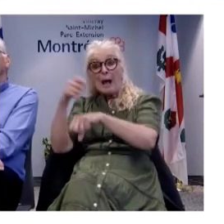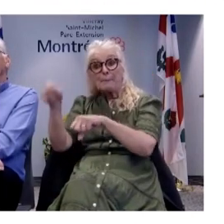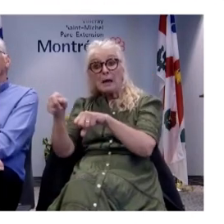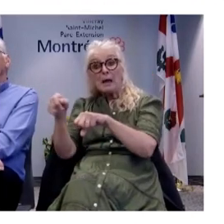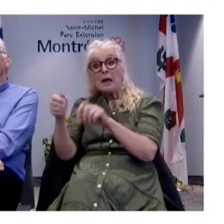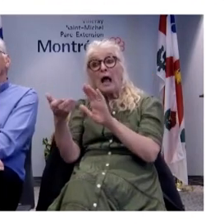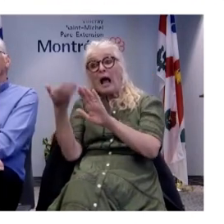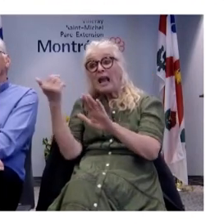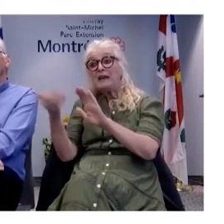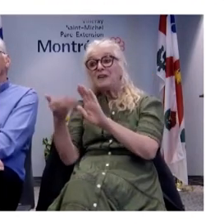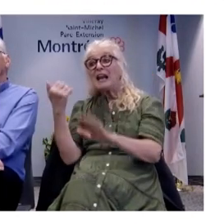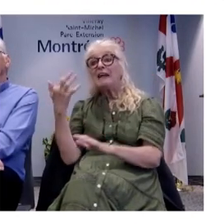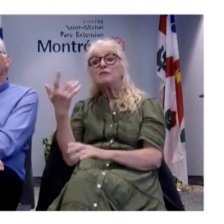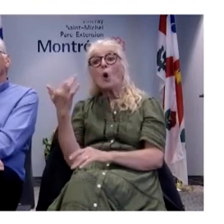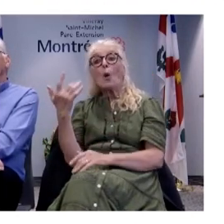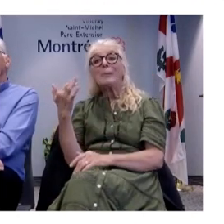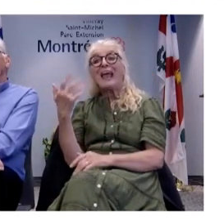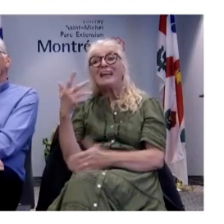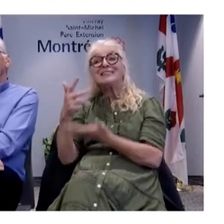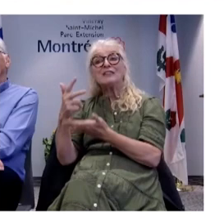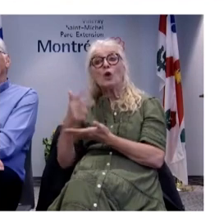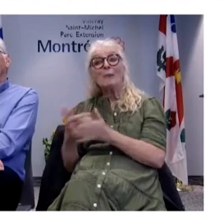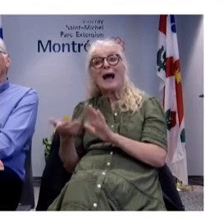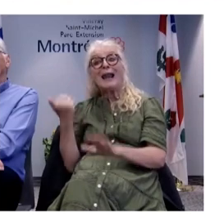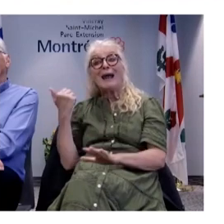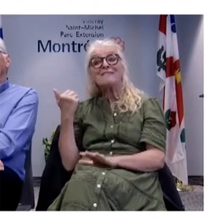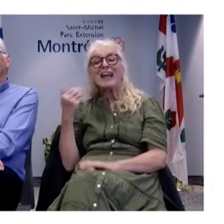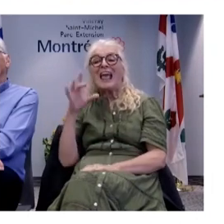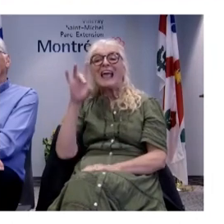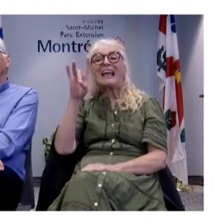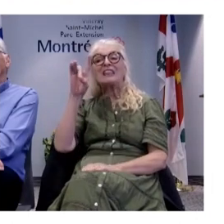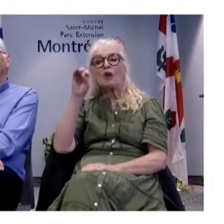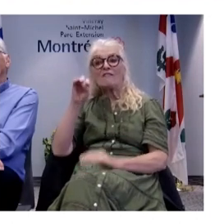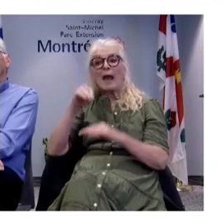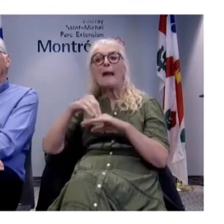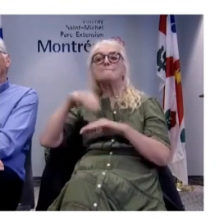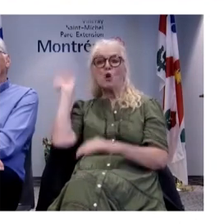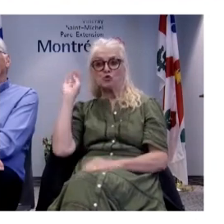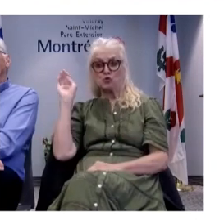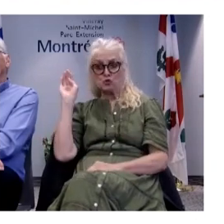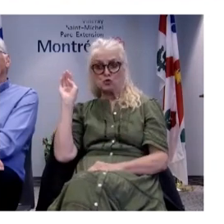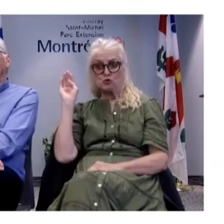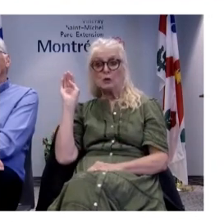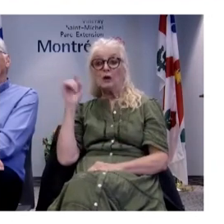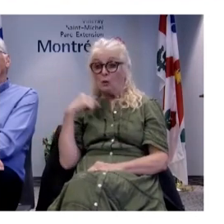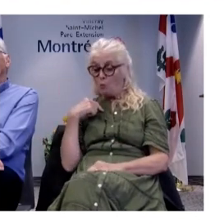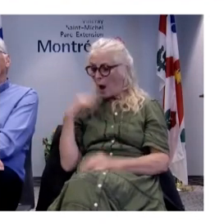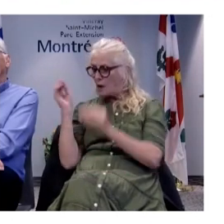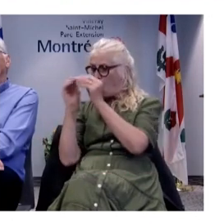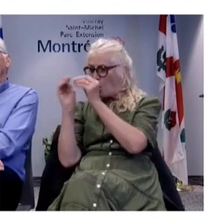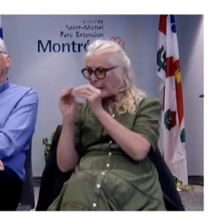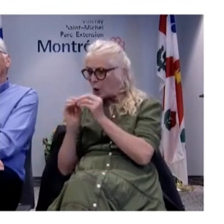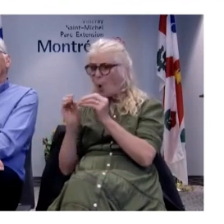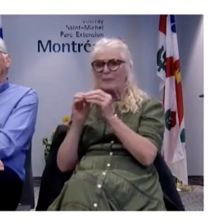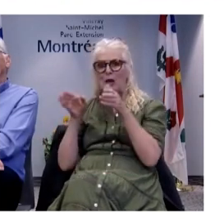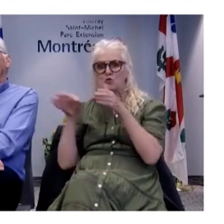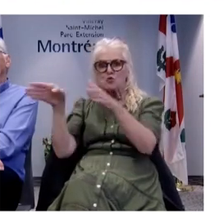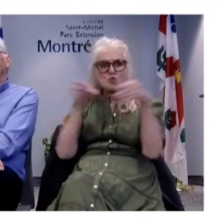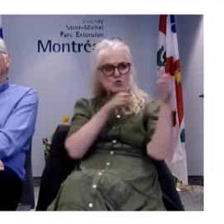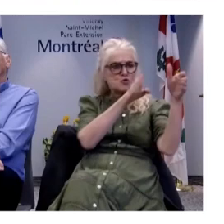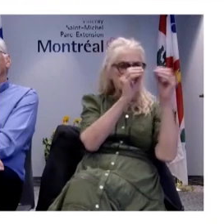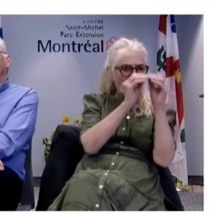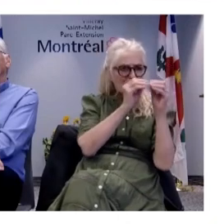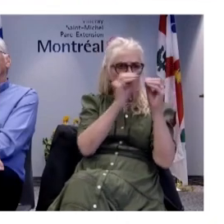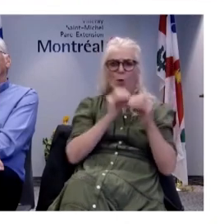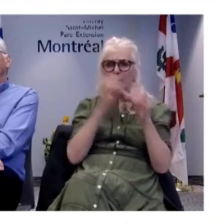places de stationnement je les ai comptés c'est plus que 80 j'ai fait les deux rues c'est plus que 80 alors